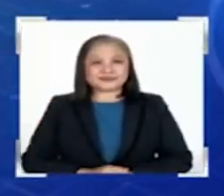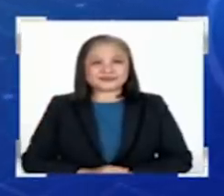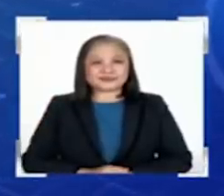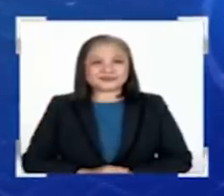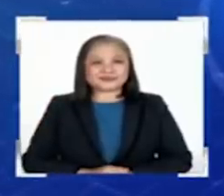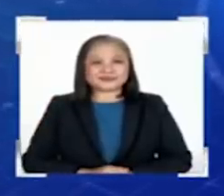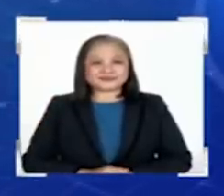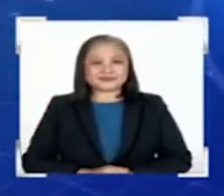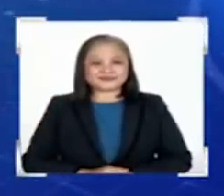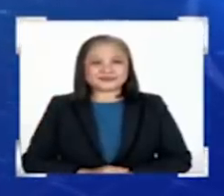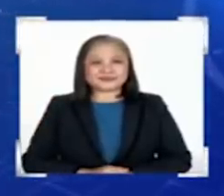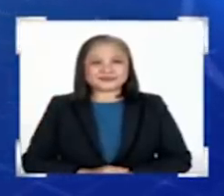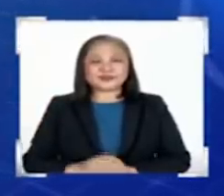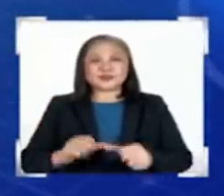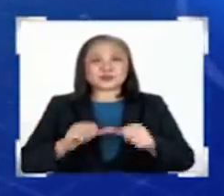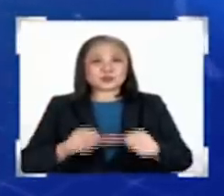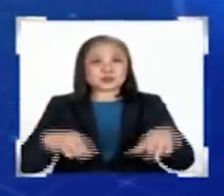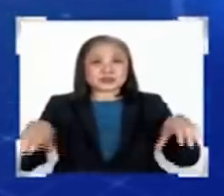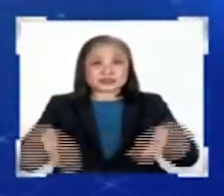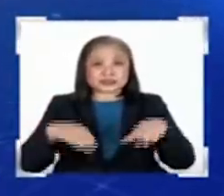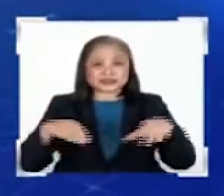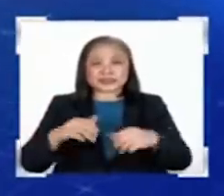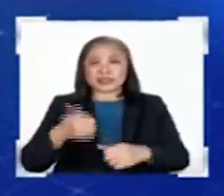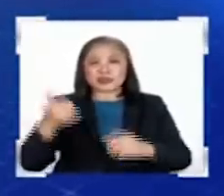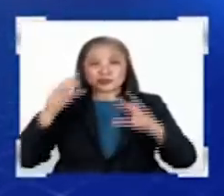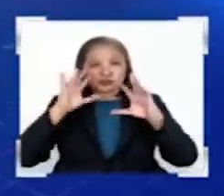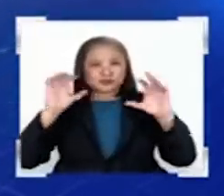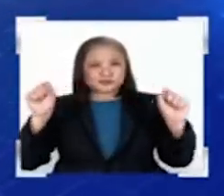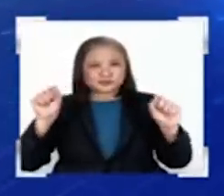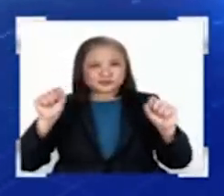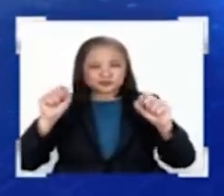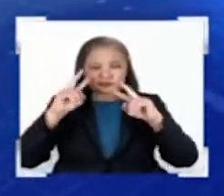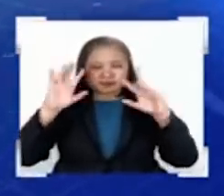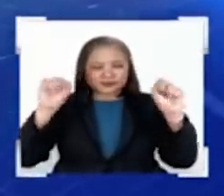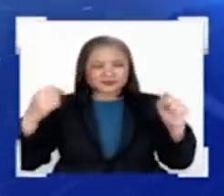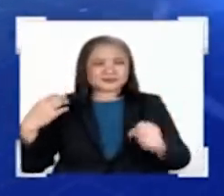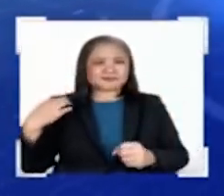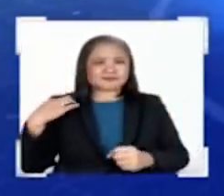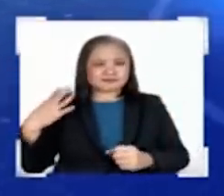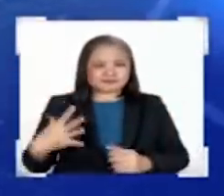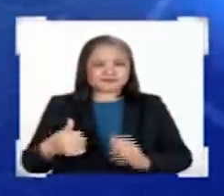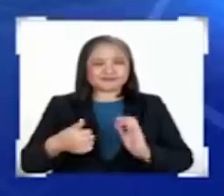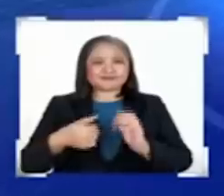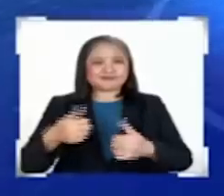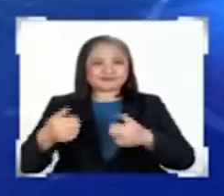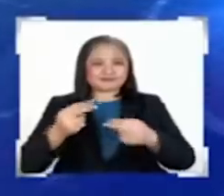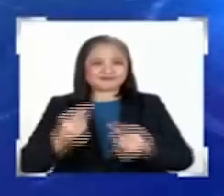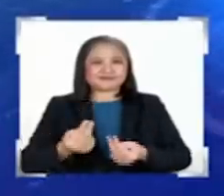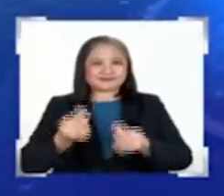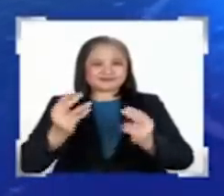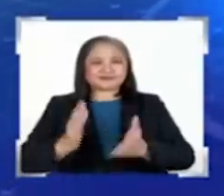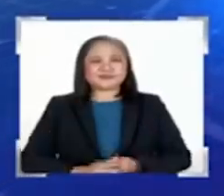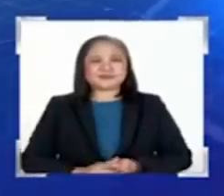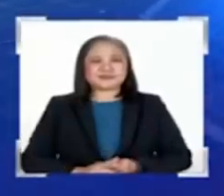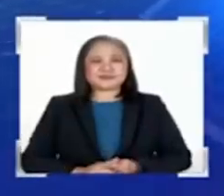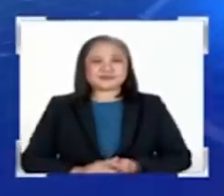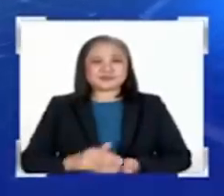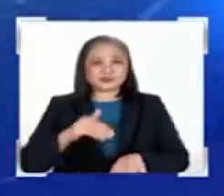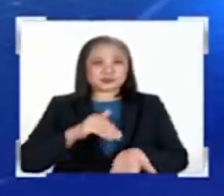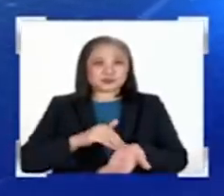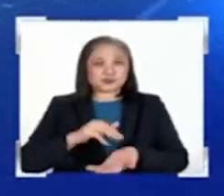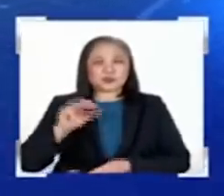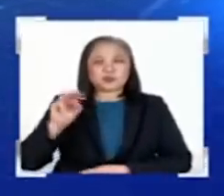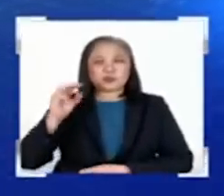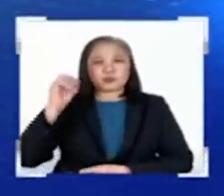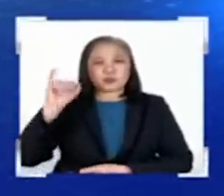Tuloy pa rin ang aktibidad ng ipang presidential at vice presidential candidate. Sumalang si Dr. Jose Montemayor sa